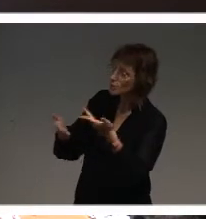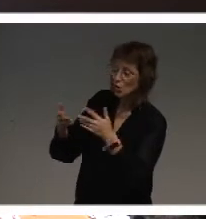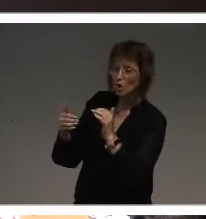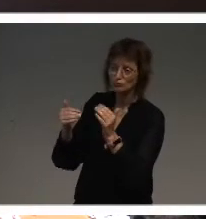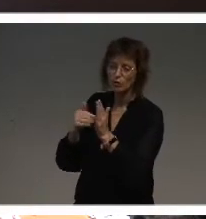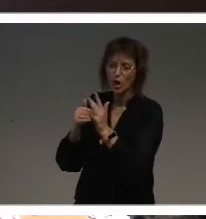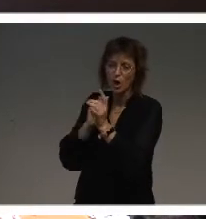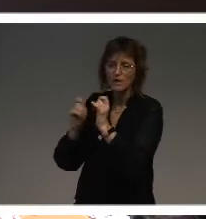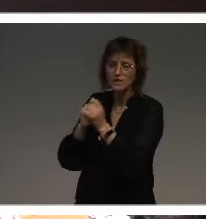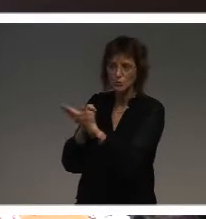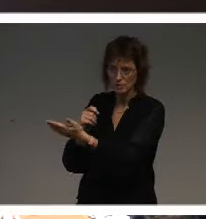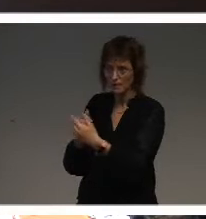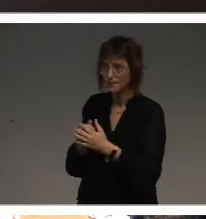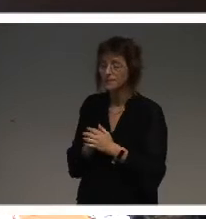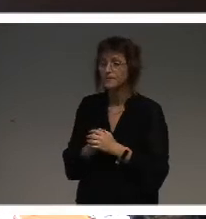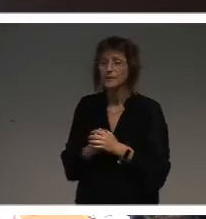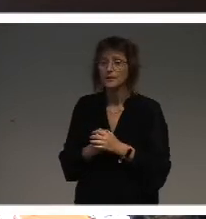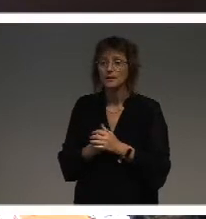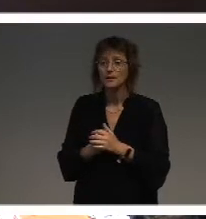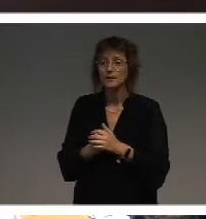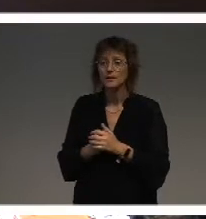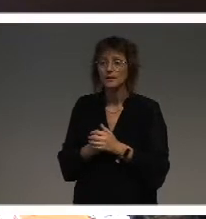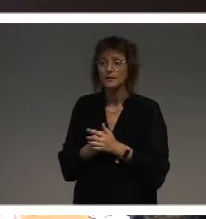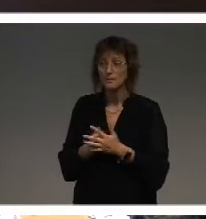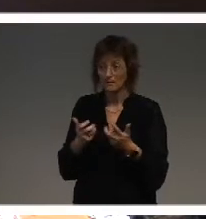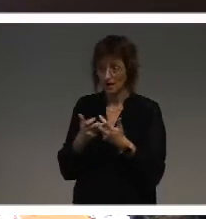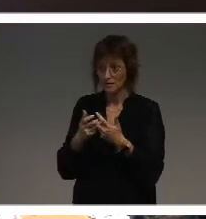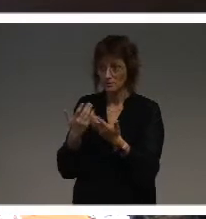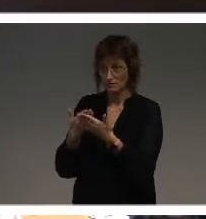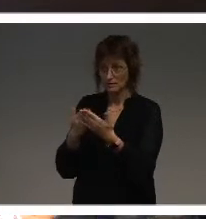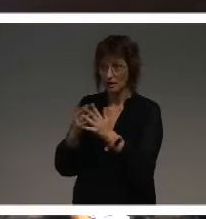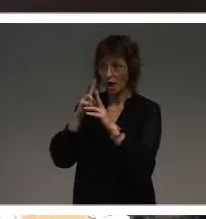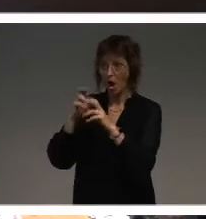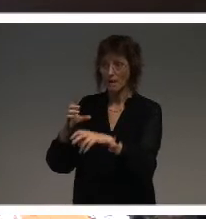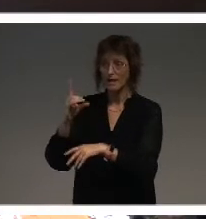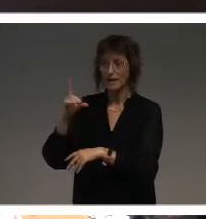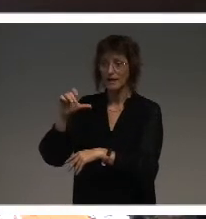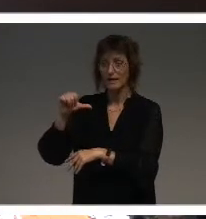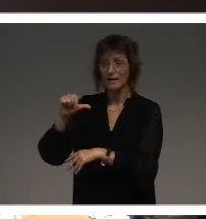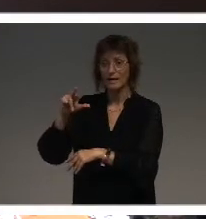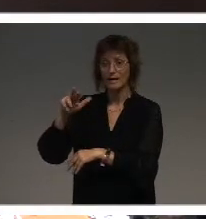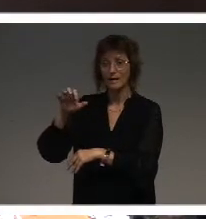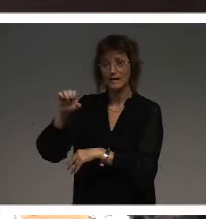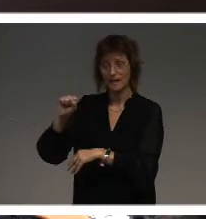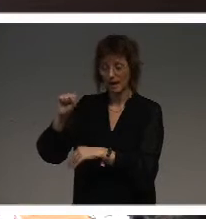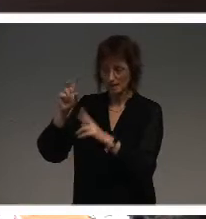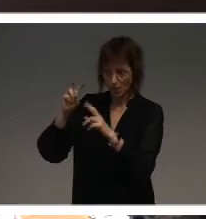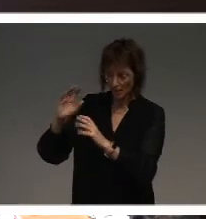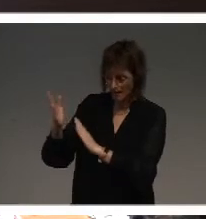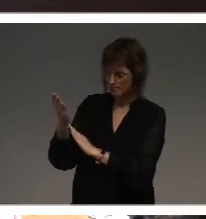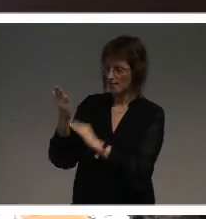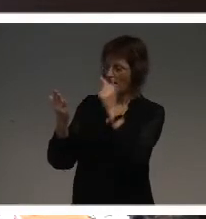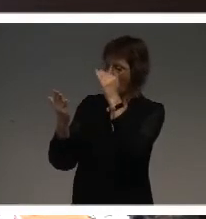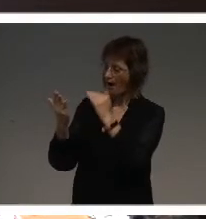données de la région. Et on s'est appuyé sur cette enquête pour construire plusieurs indicateurs, en fait